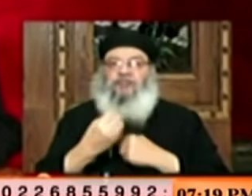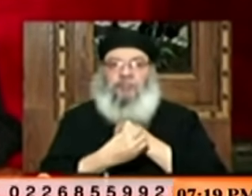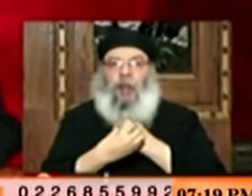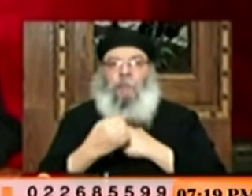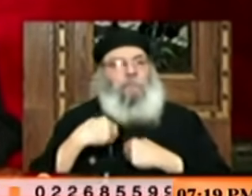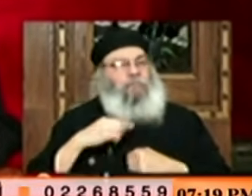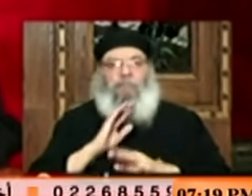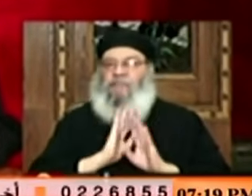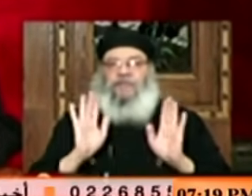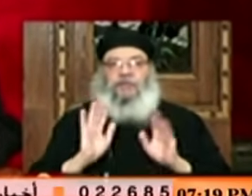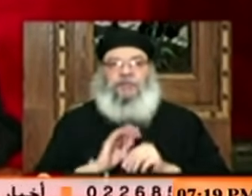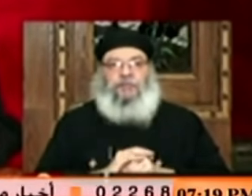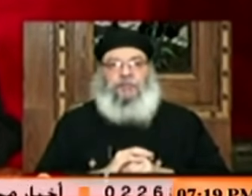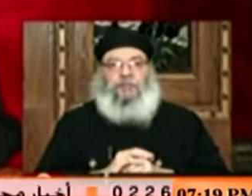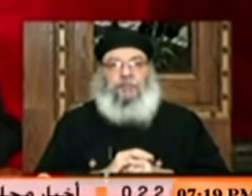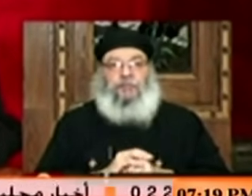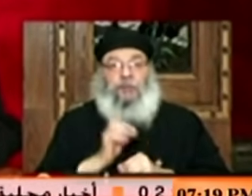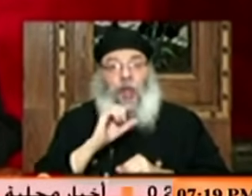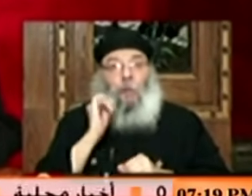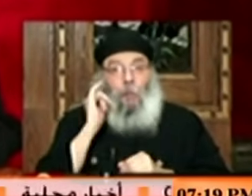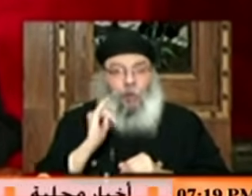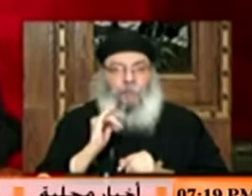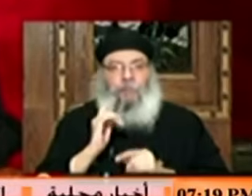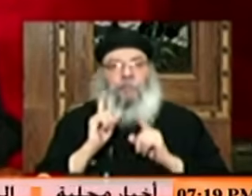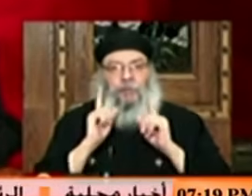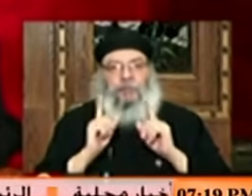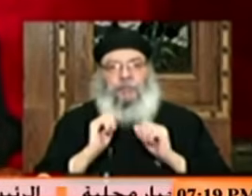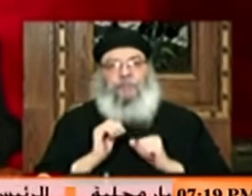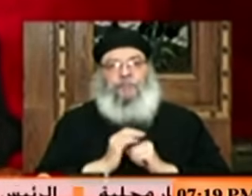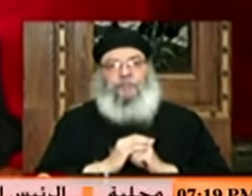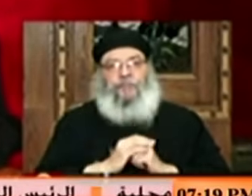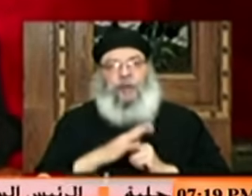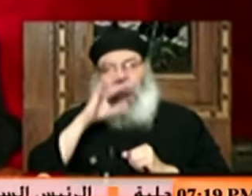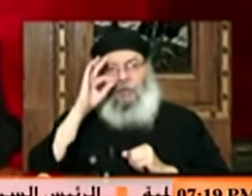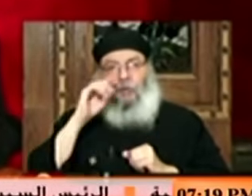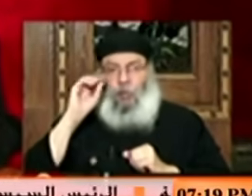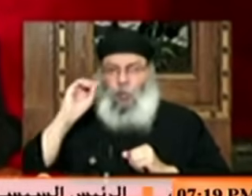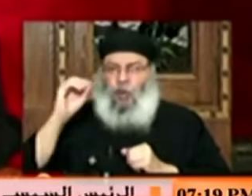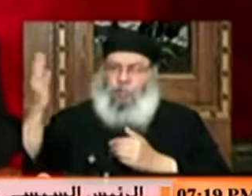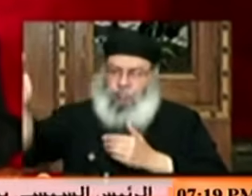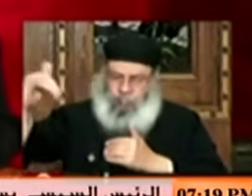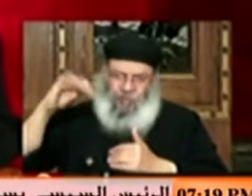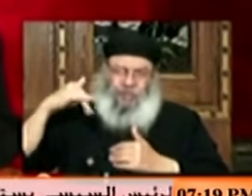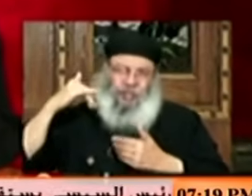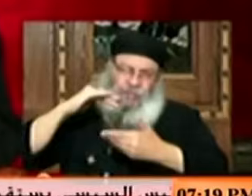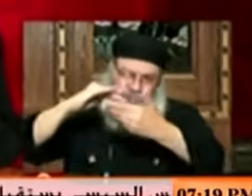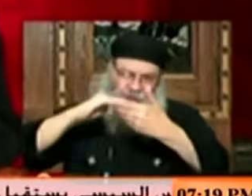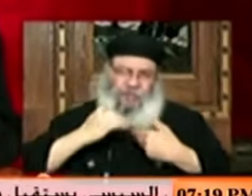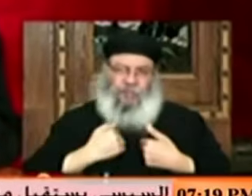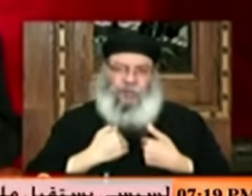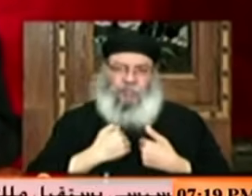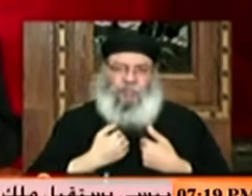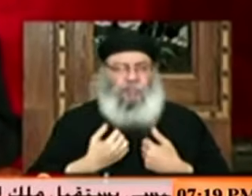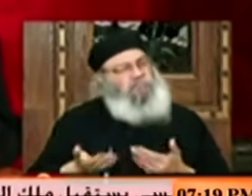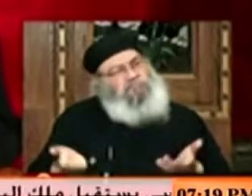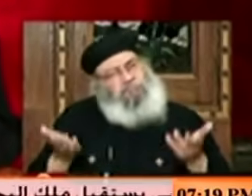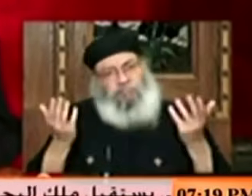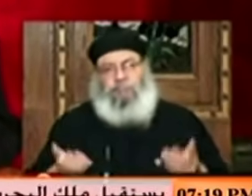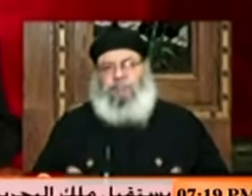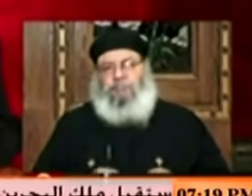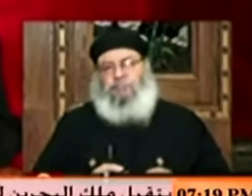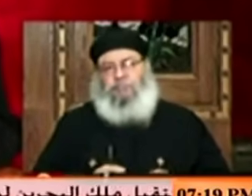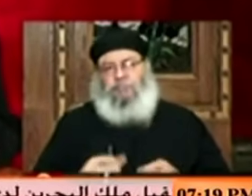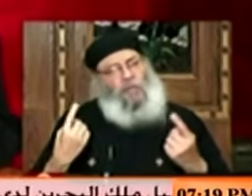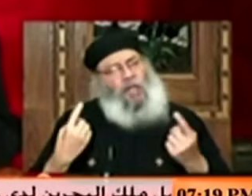طلب ودي نقطه جوهريه قوي يعني ما اجي اقول لك تعال ساعدني مالهاش معنى يعني